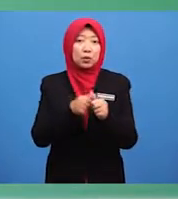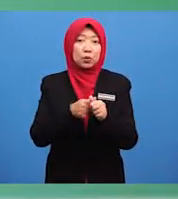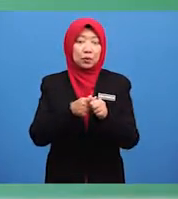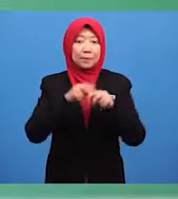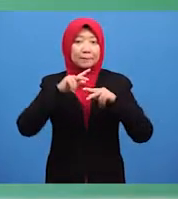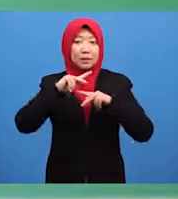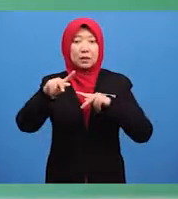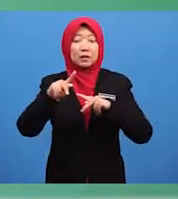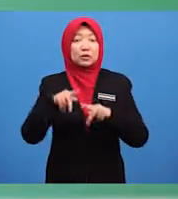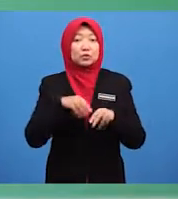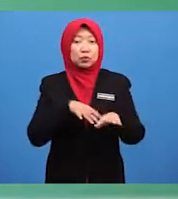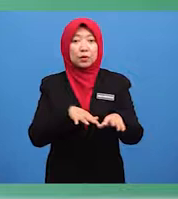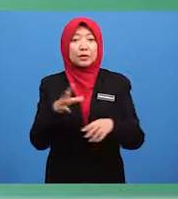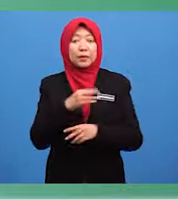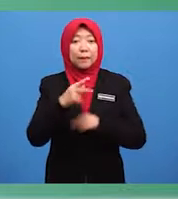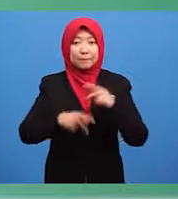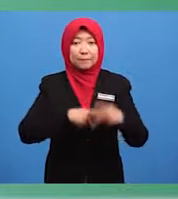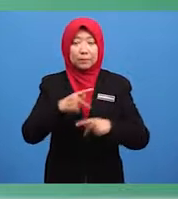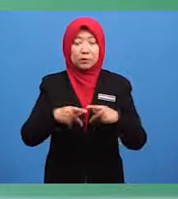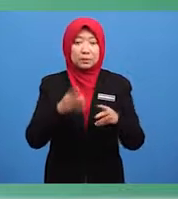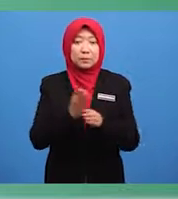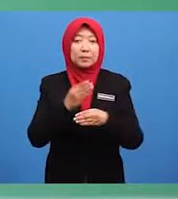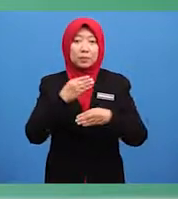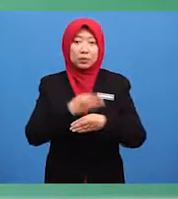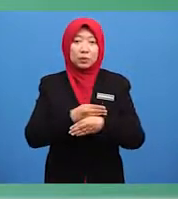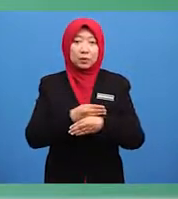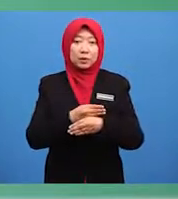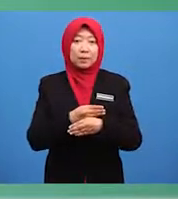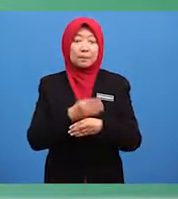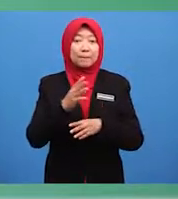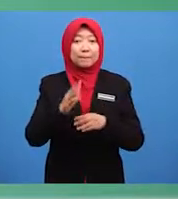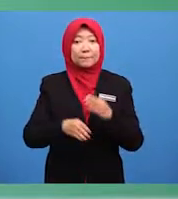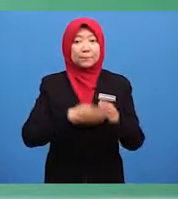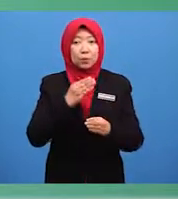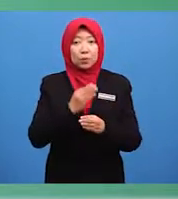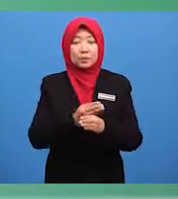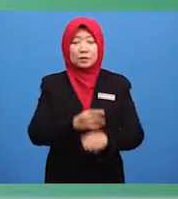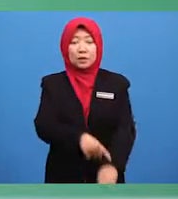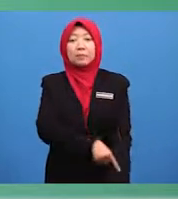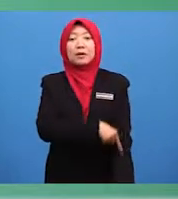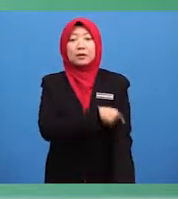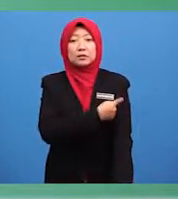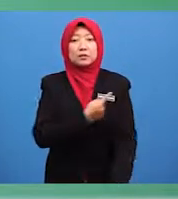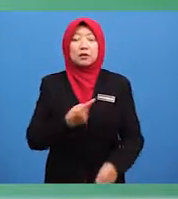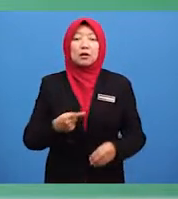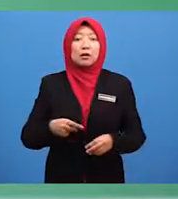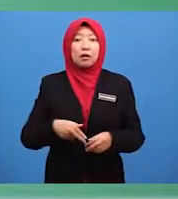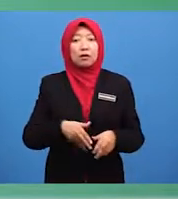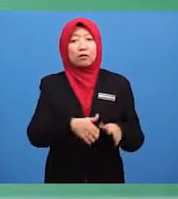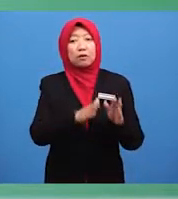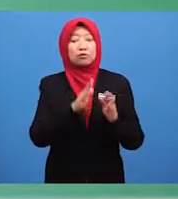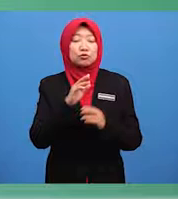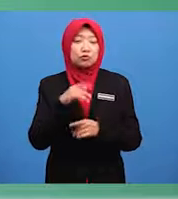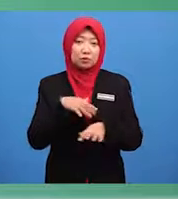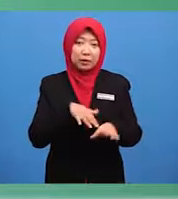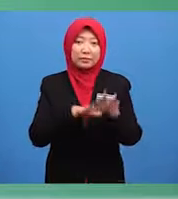sungai dan proses pembentukan bentuk muka bumi di sepanjang aliran sungai.